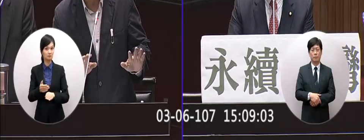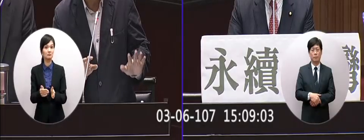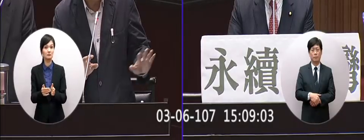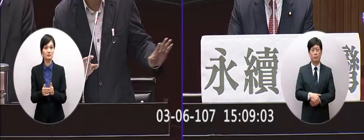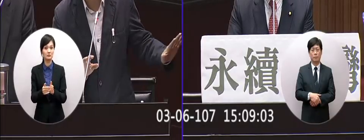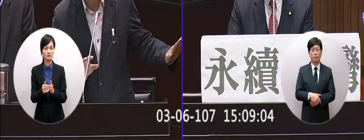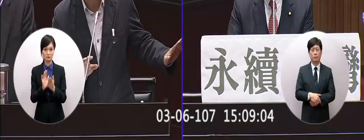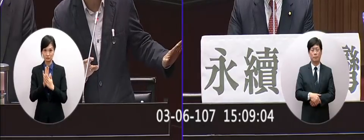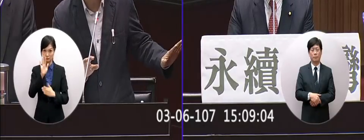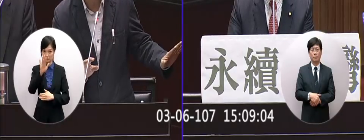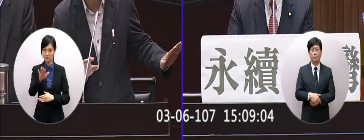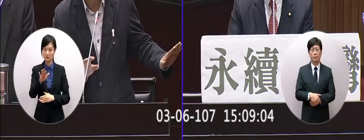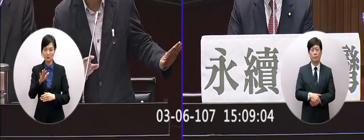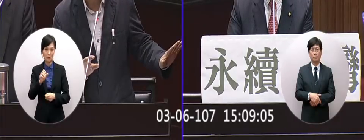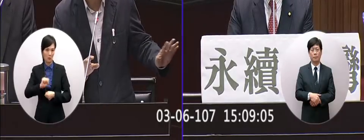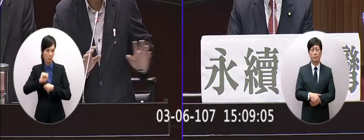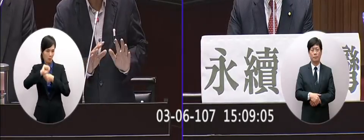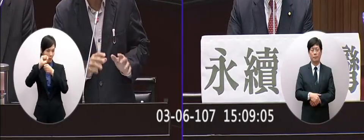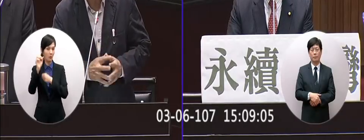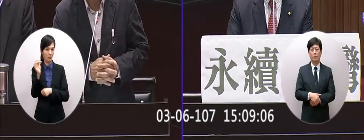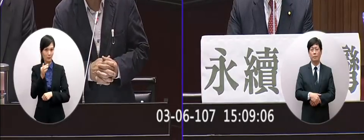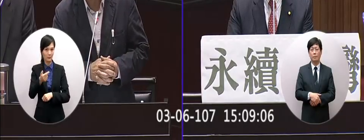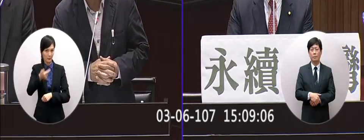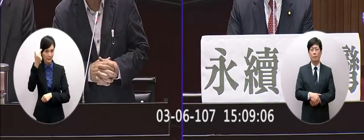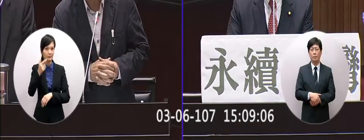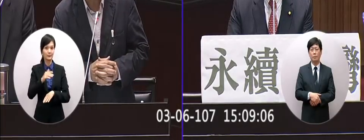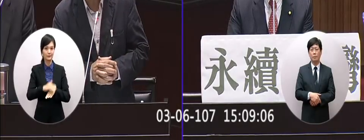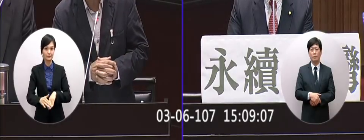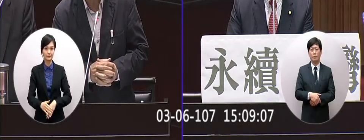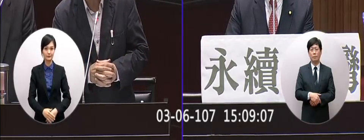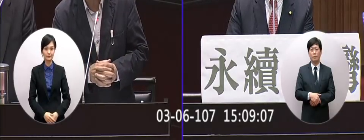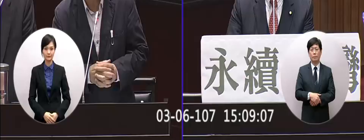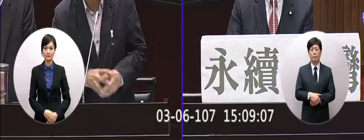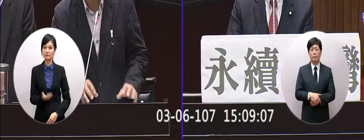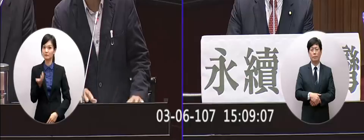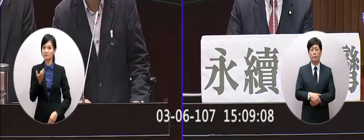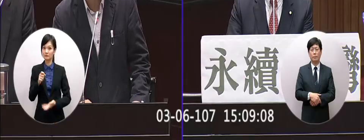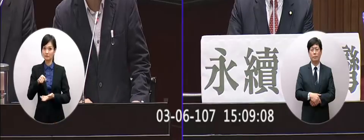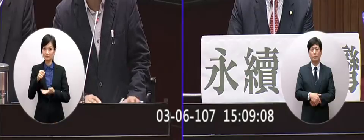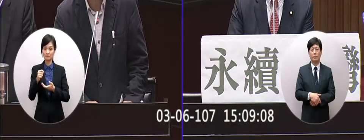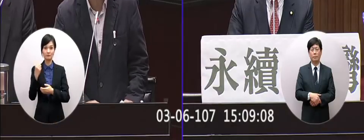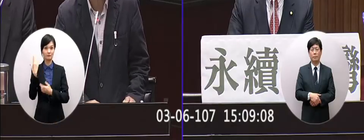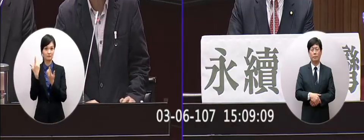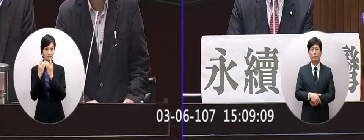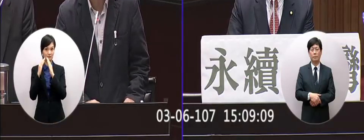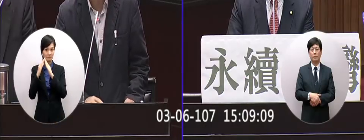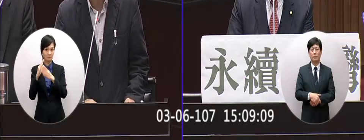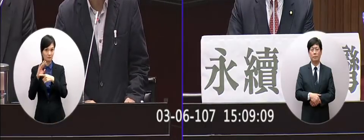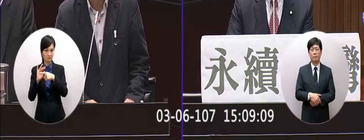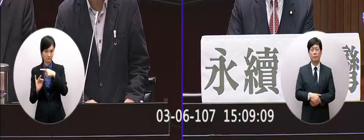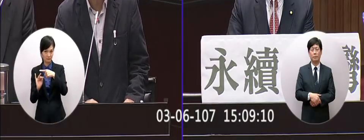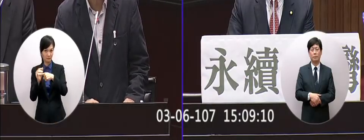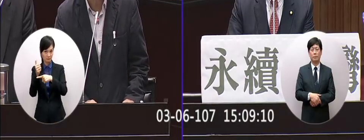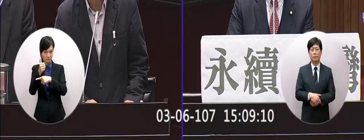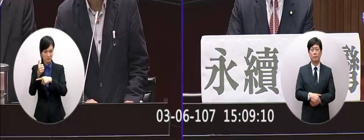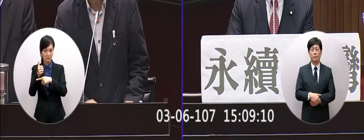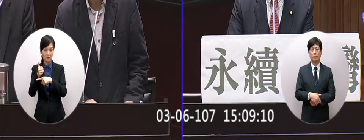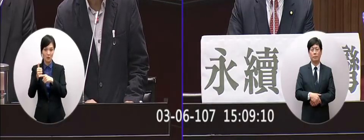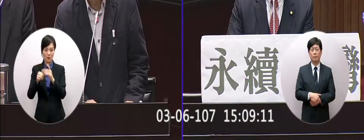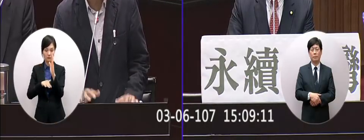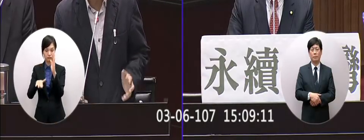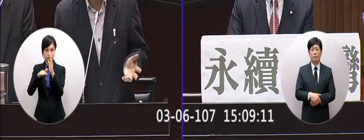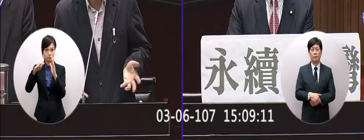来很快的就会爆量。那我要特别提到，刚才你提到新北市的这个50%的这个容积奖